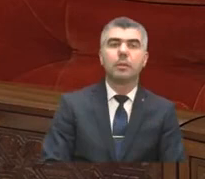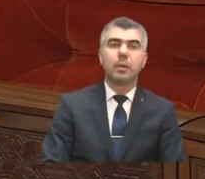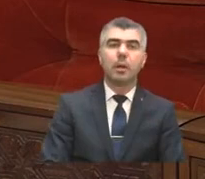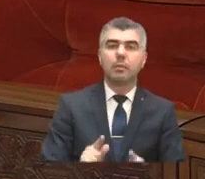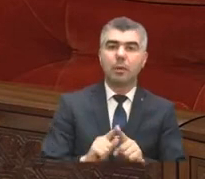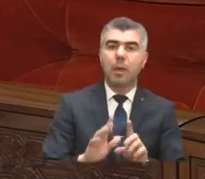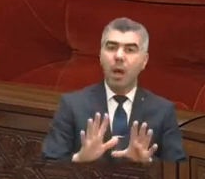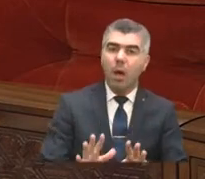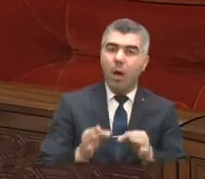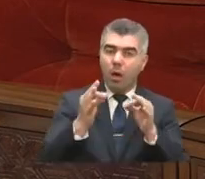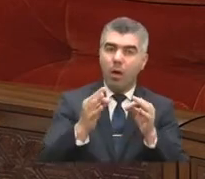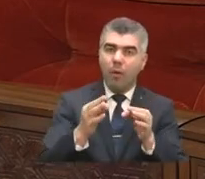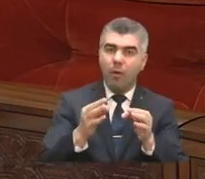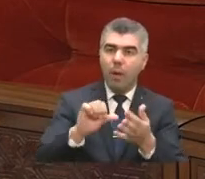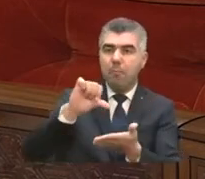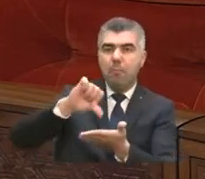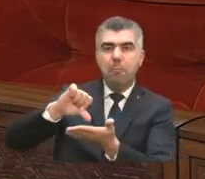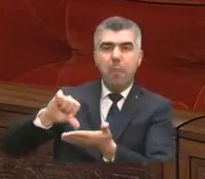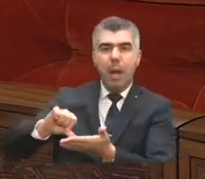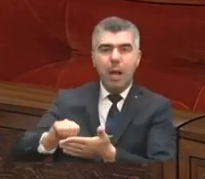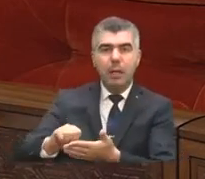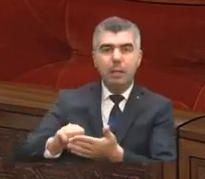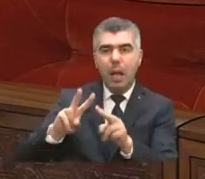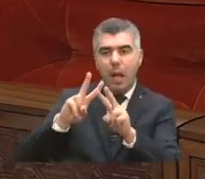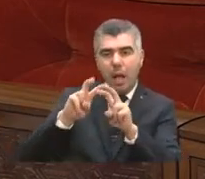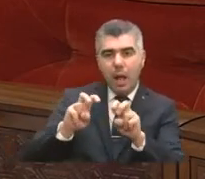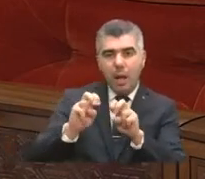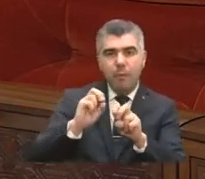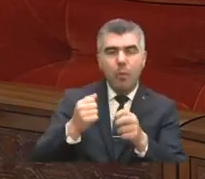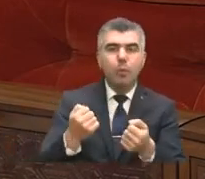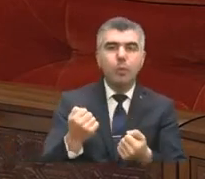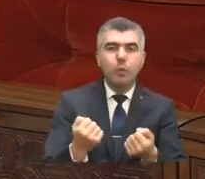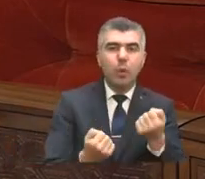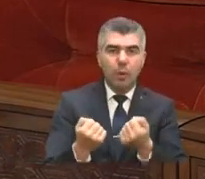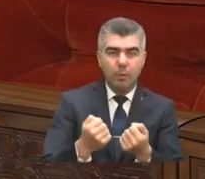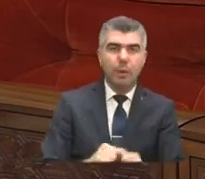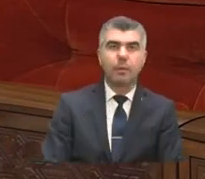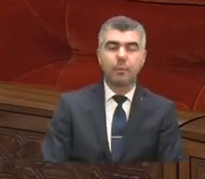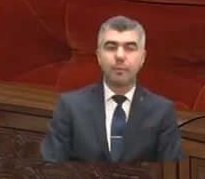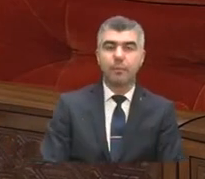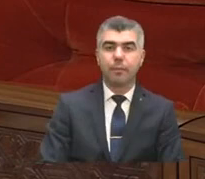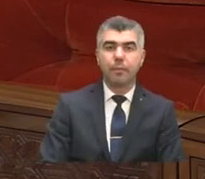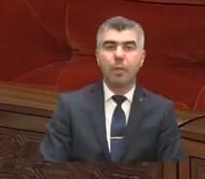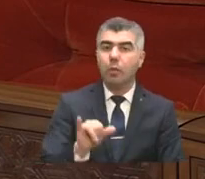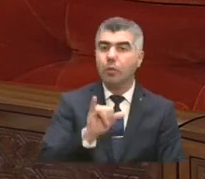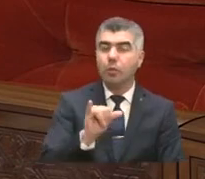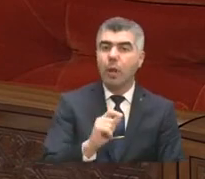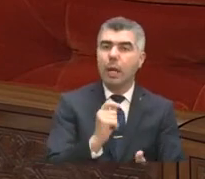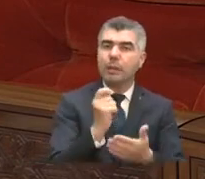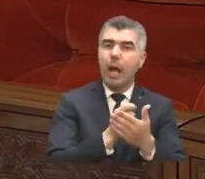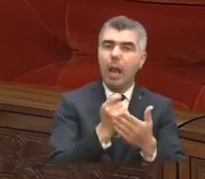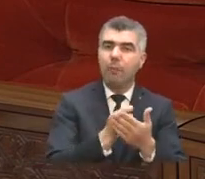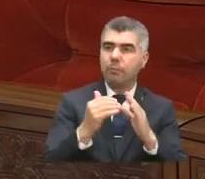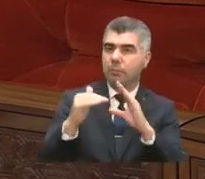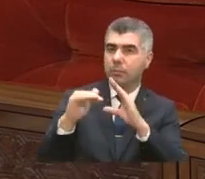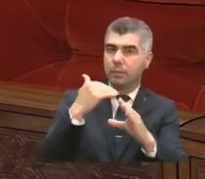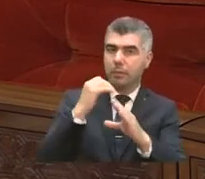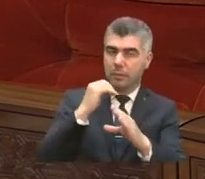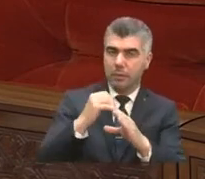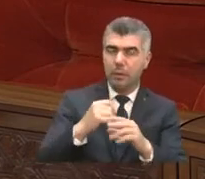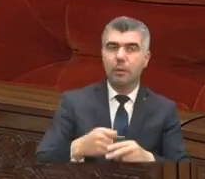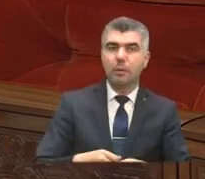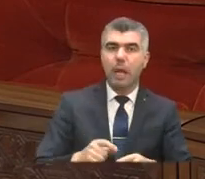احداث واستغلال مراكز المراقبه. هاد الاحداث والاستغلال تيتم عبر طلب عروض تتعلن